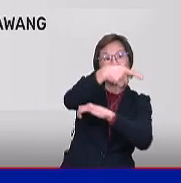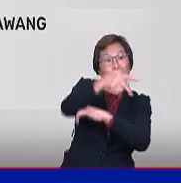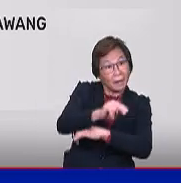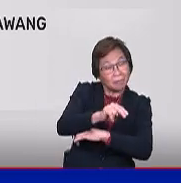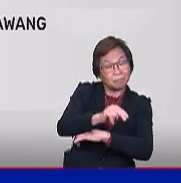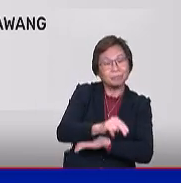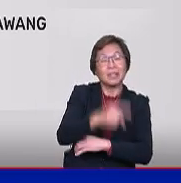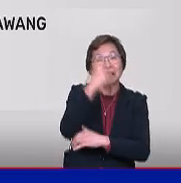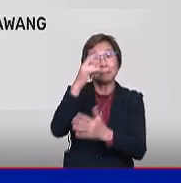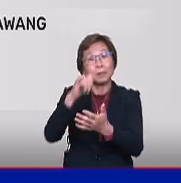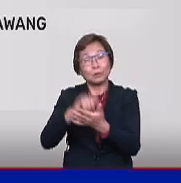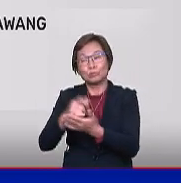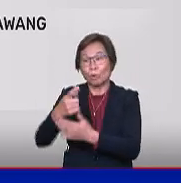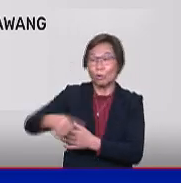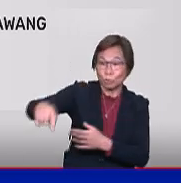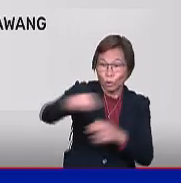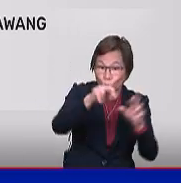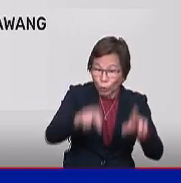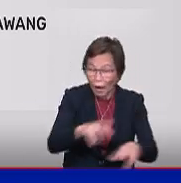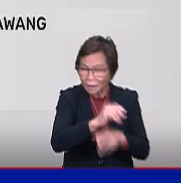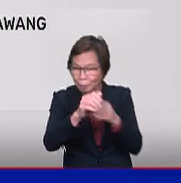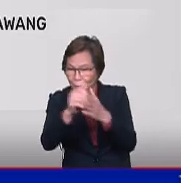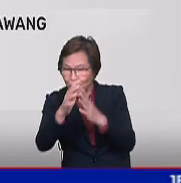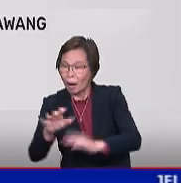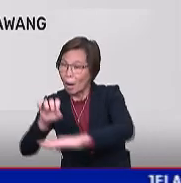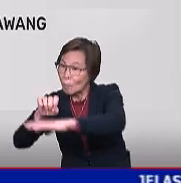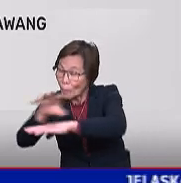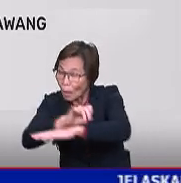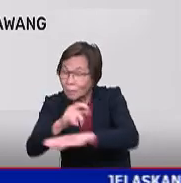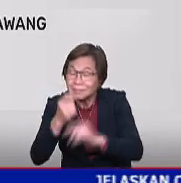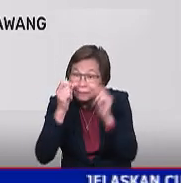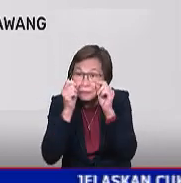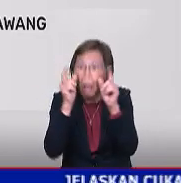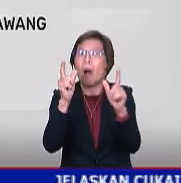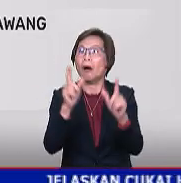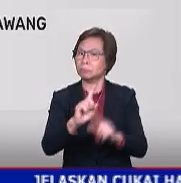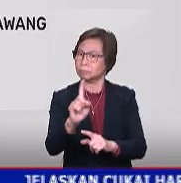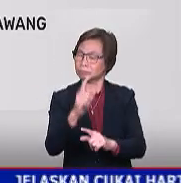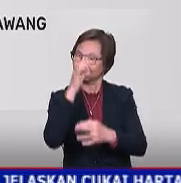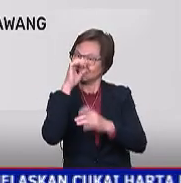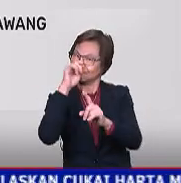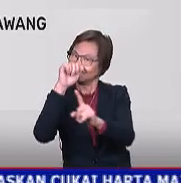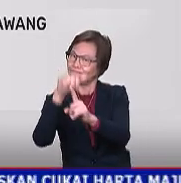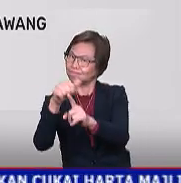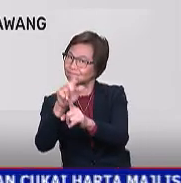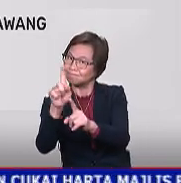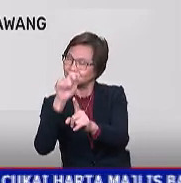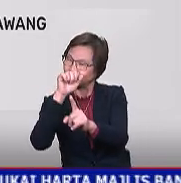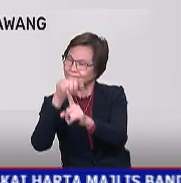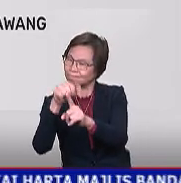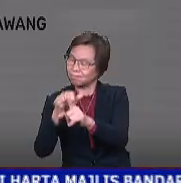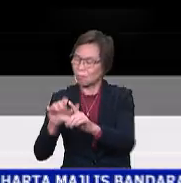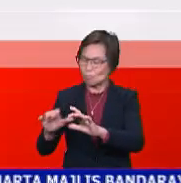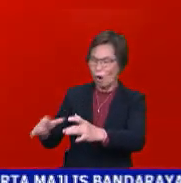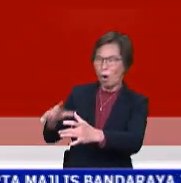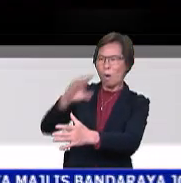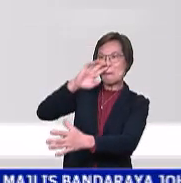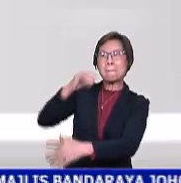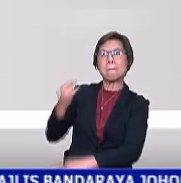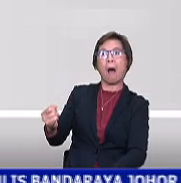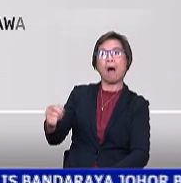PN. Sehubungan itu, rakyat dan pemimpin dinasihat sedar dan tidak ditipu lagi dengan anasir perosak